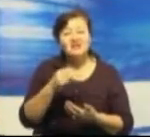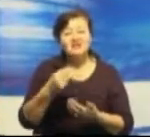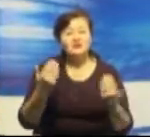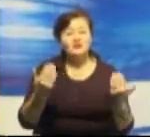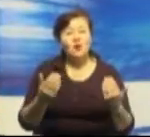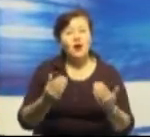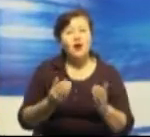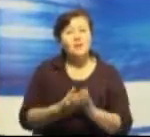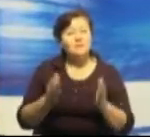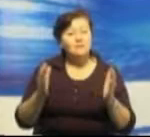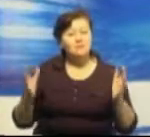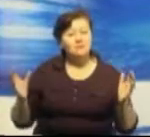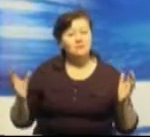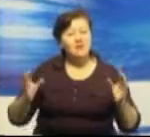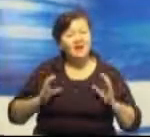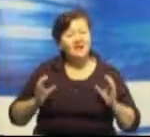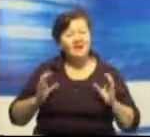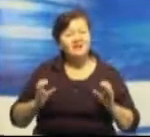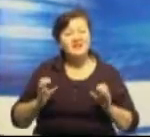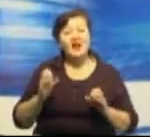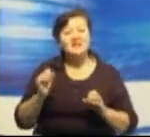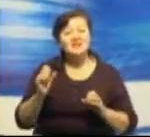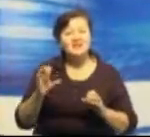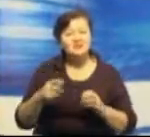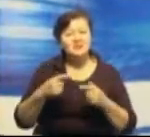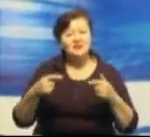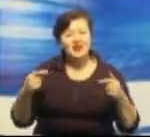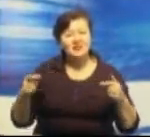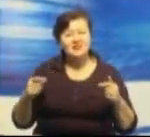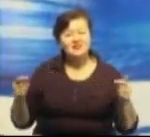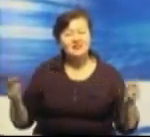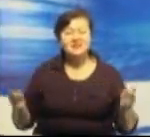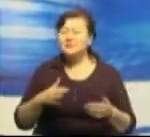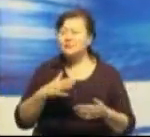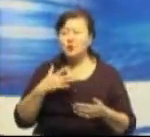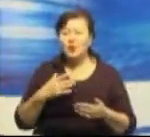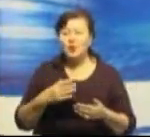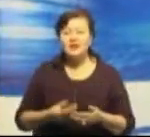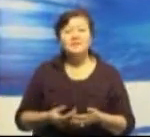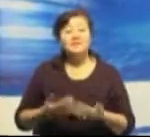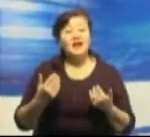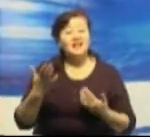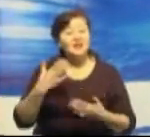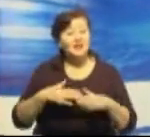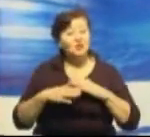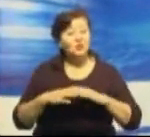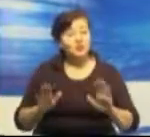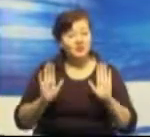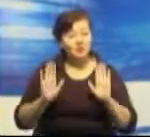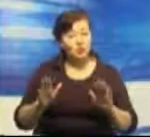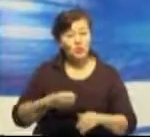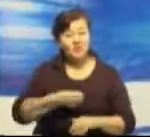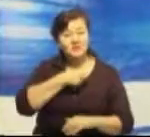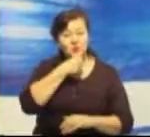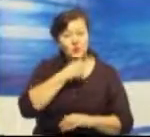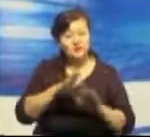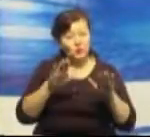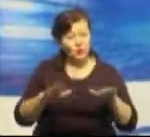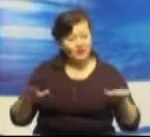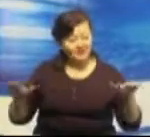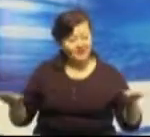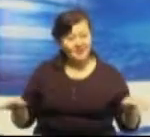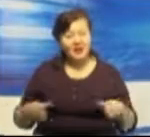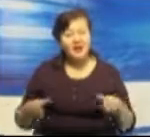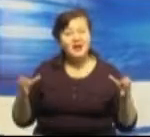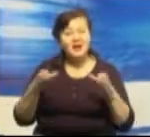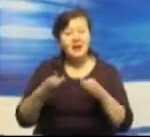богатый ассортимент, начиная от традиционного чая и заканчивая фруктово-ягодными вкусами, радует не только взрослых, но и детей. Компания благодарна